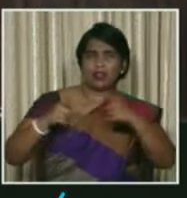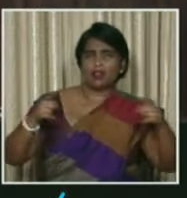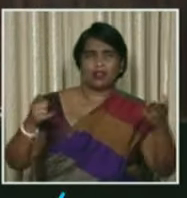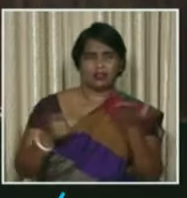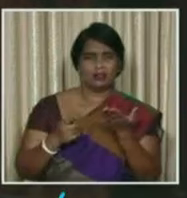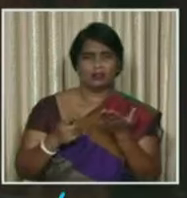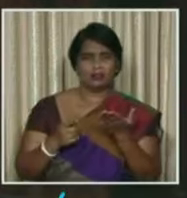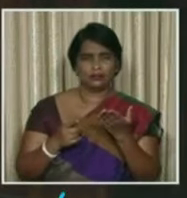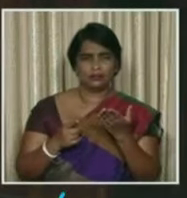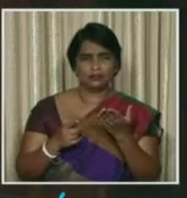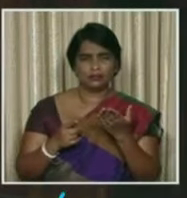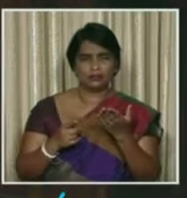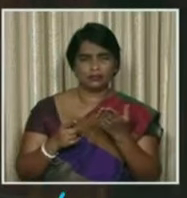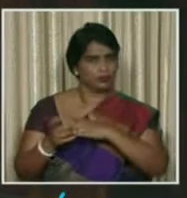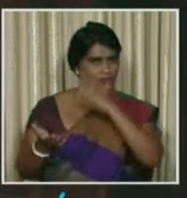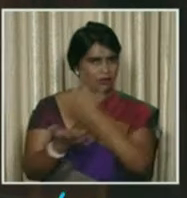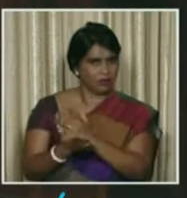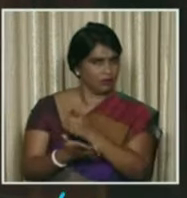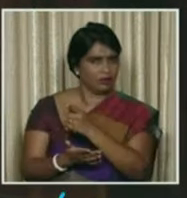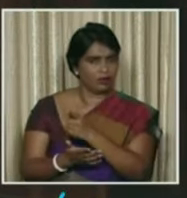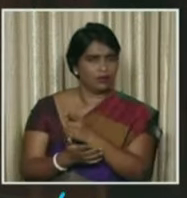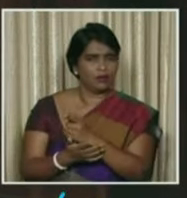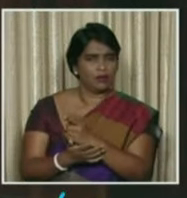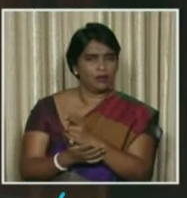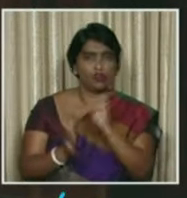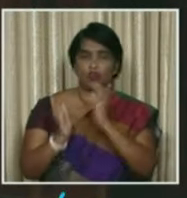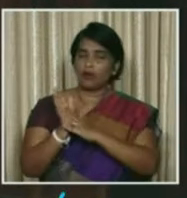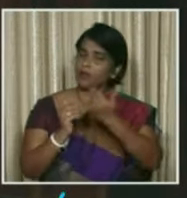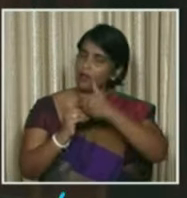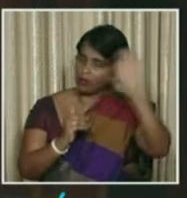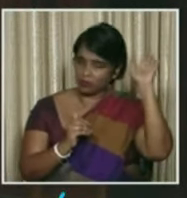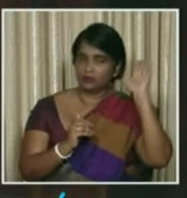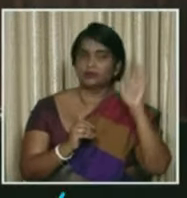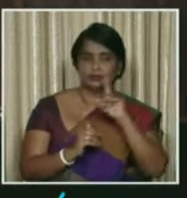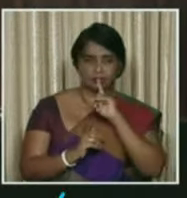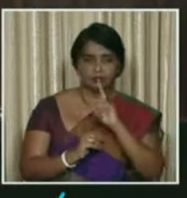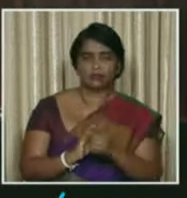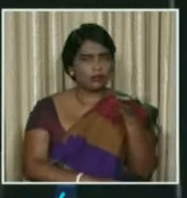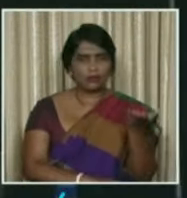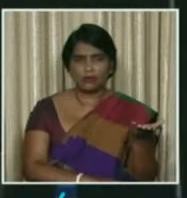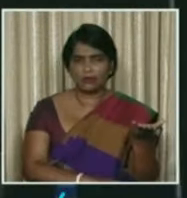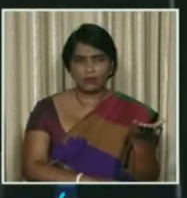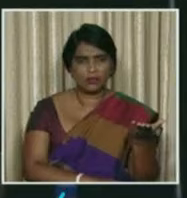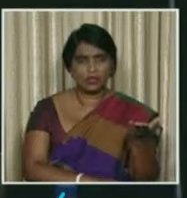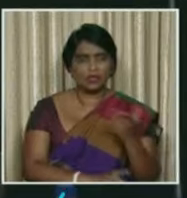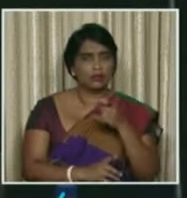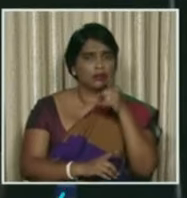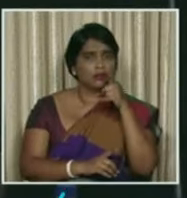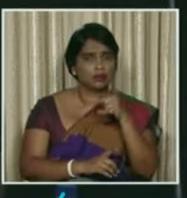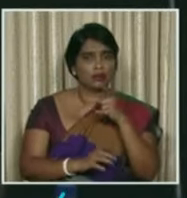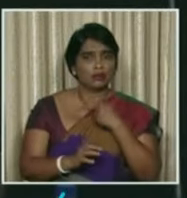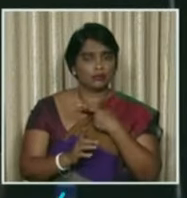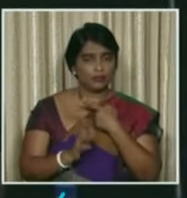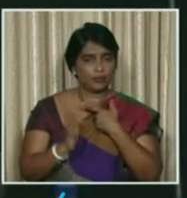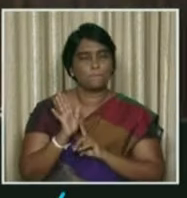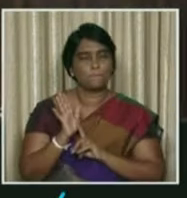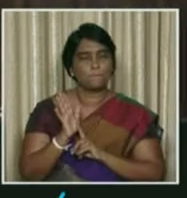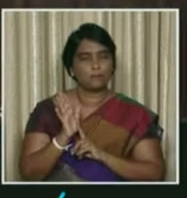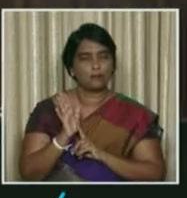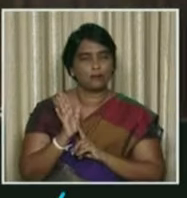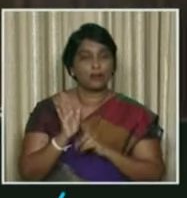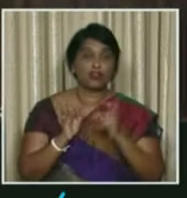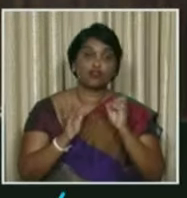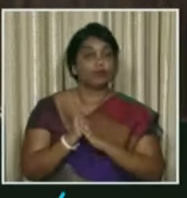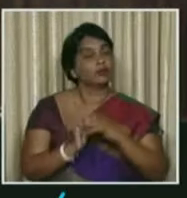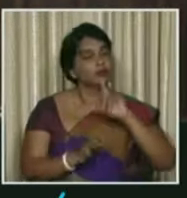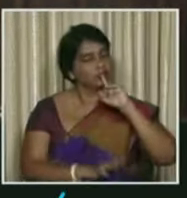කරන්න. මෙතුමාව නතර කරනවා. ඔබතුමාව කරන්නේ නැත්තම් මම නතර කරනවා. වරප්‍රසාද ප්‍රශ්නයක් මම යොමු කරේ